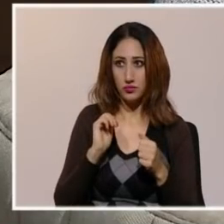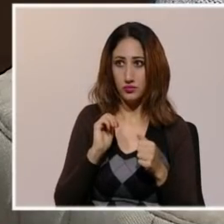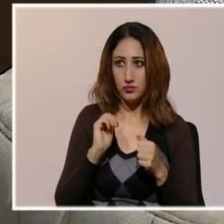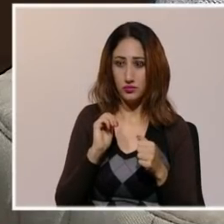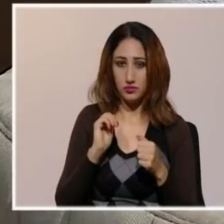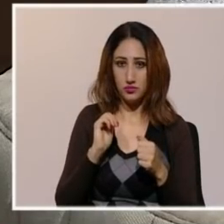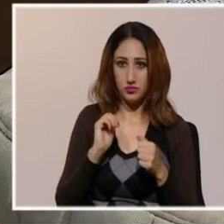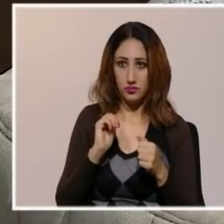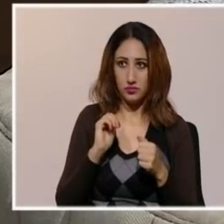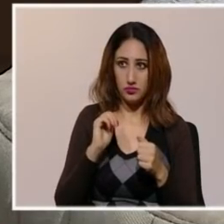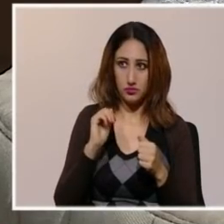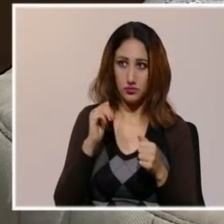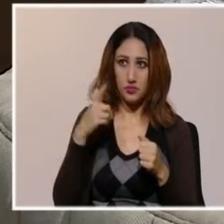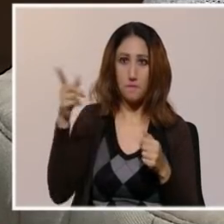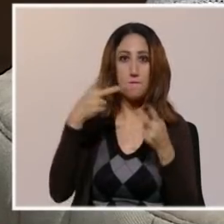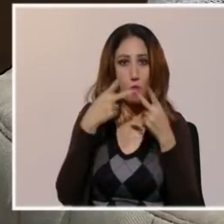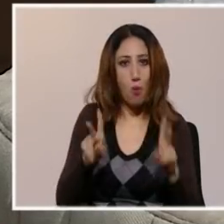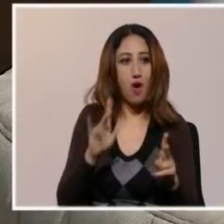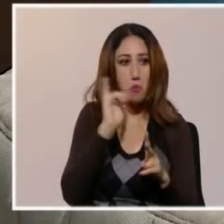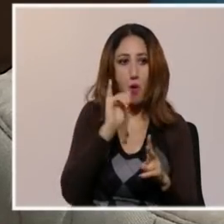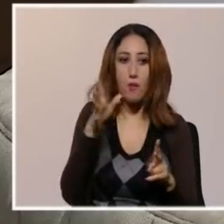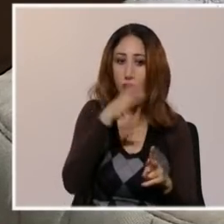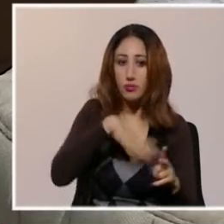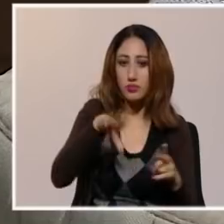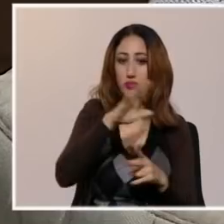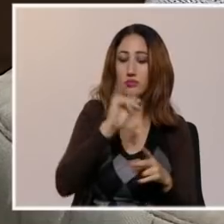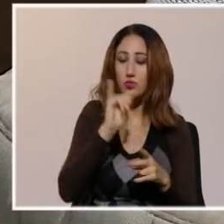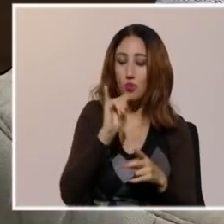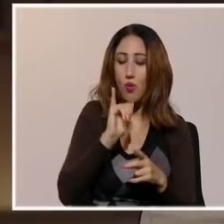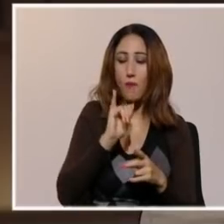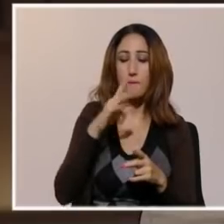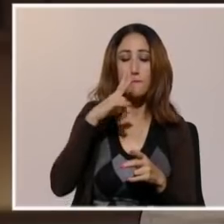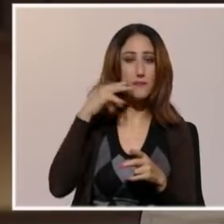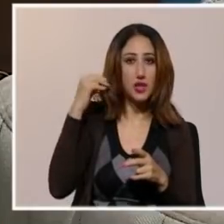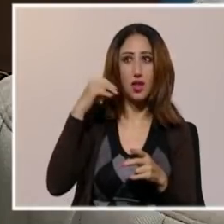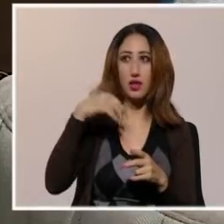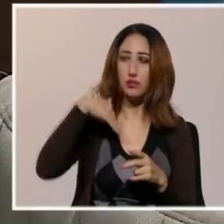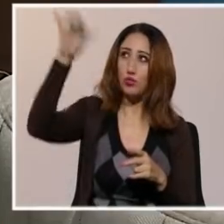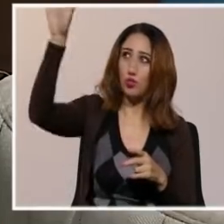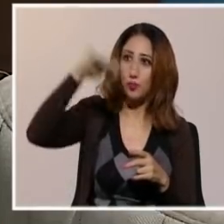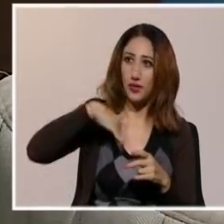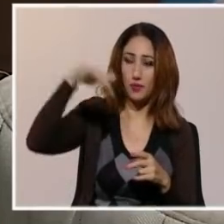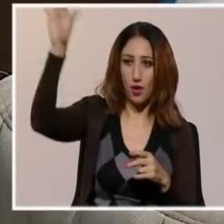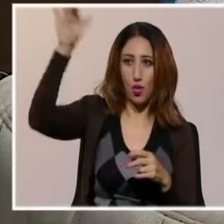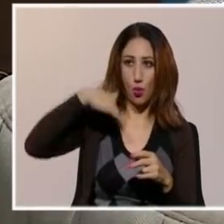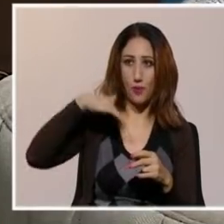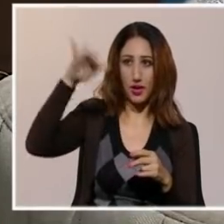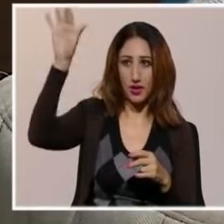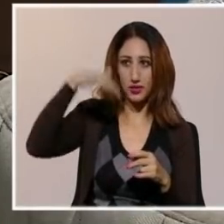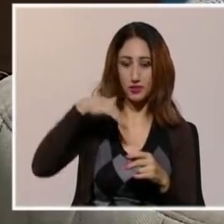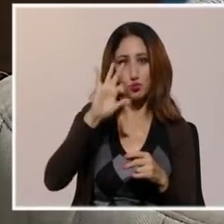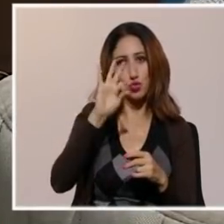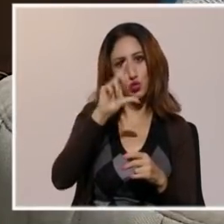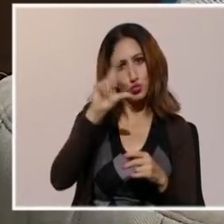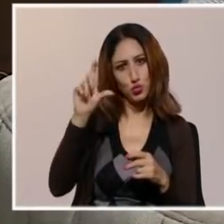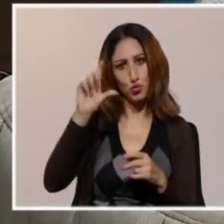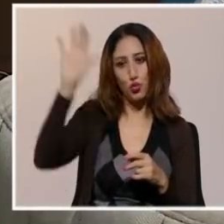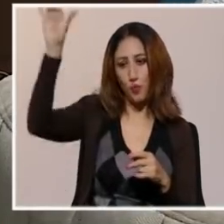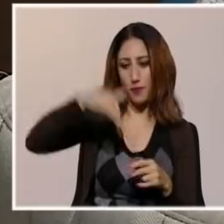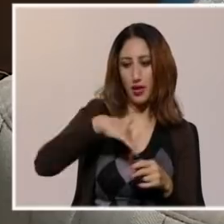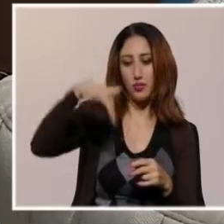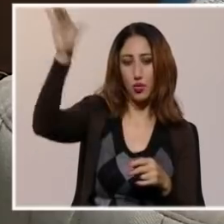في العيشة وقبلت في مصر، وانا بتردد على ايطاليا وبنزل فبروح اقعد 3 شهور 4 شهور وبنزل